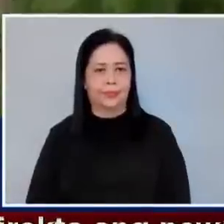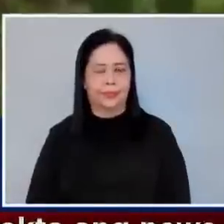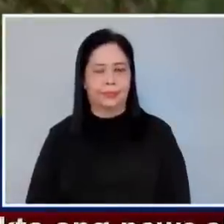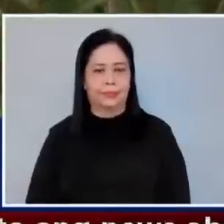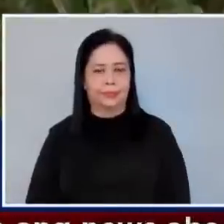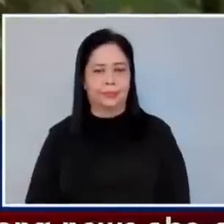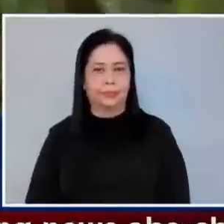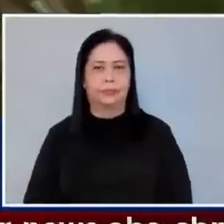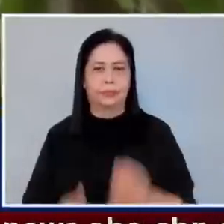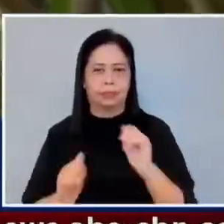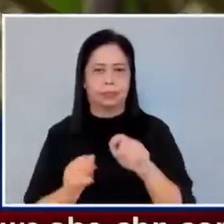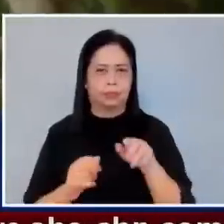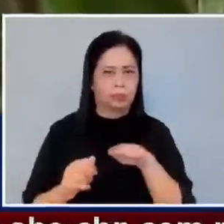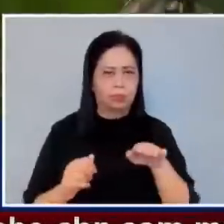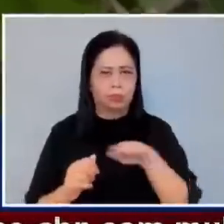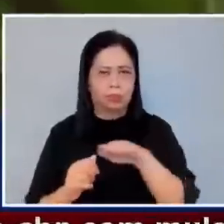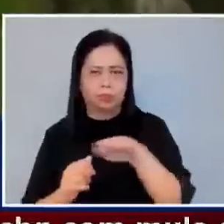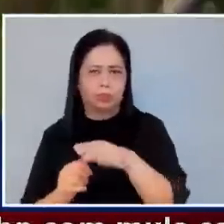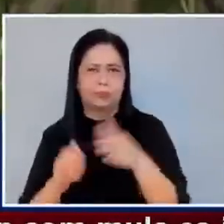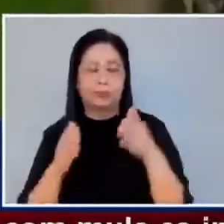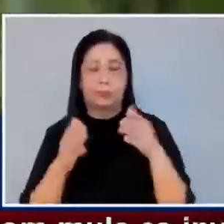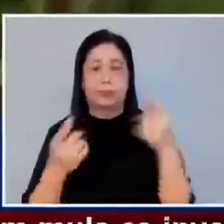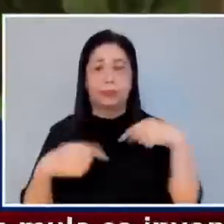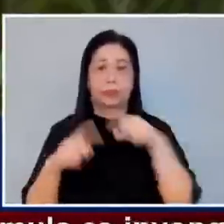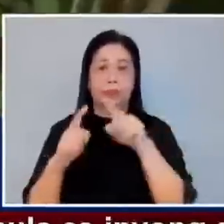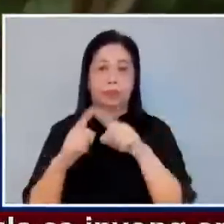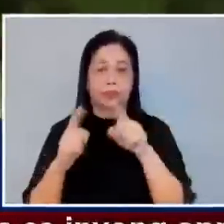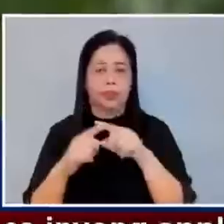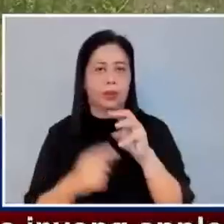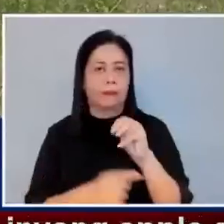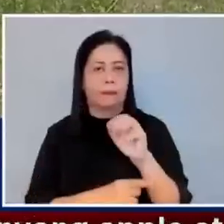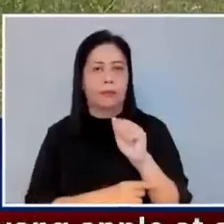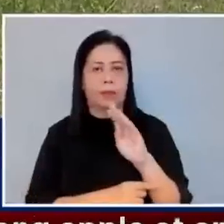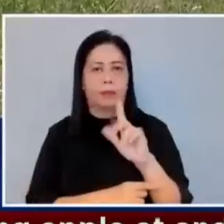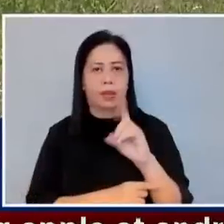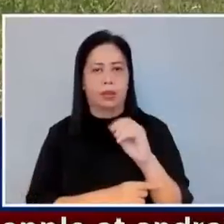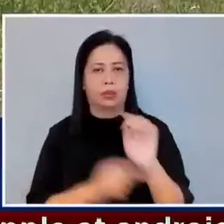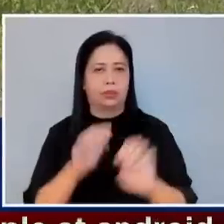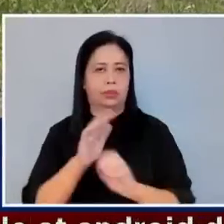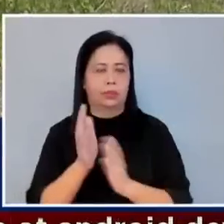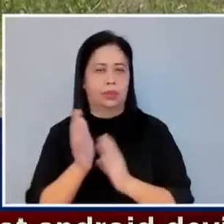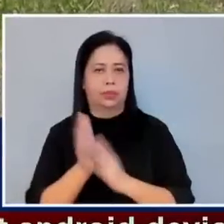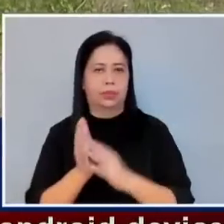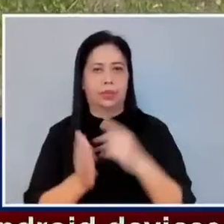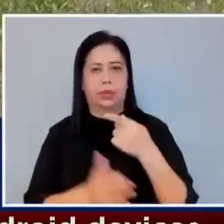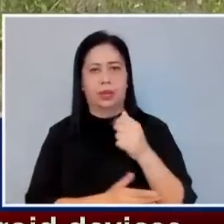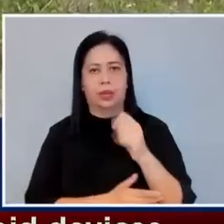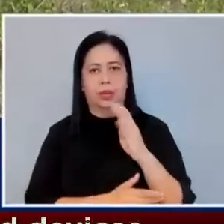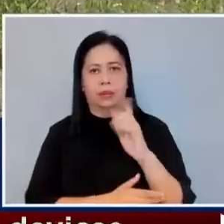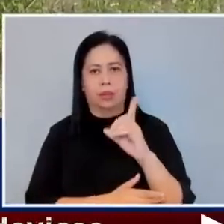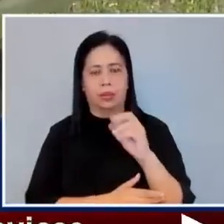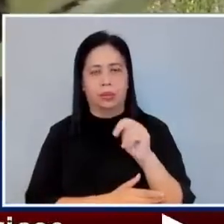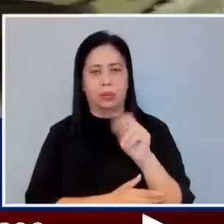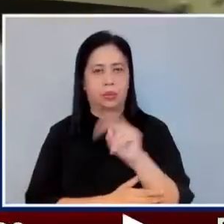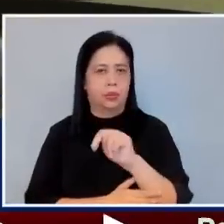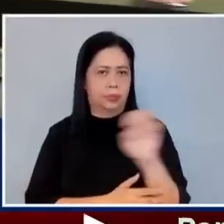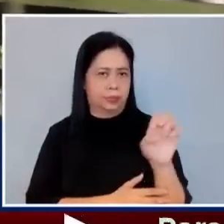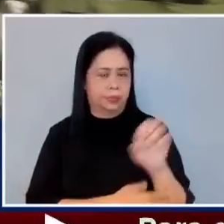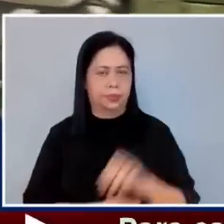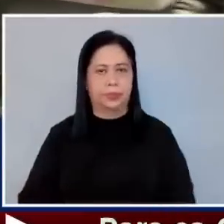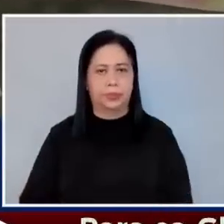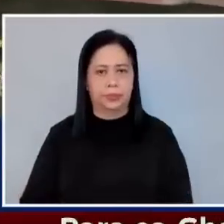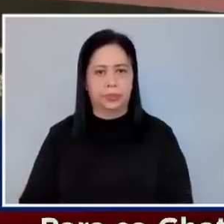Ganito kasilimuot ang daan tungo sa Mabaldog Elementary School sa Gabaldon, Nueva Ecija.